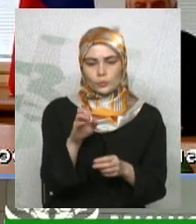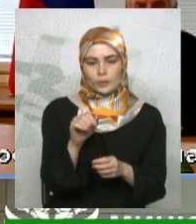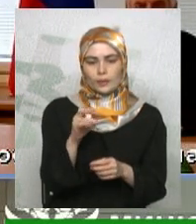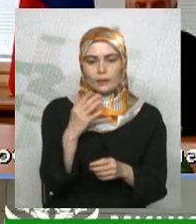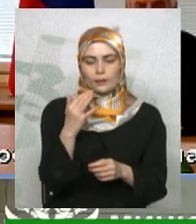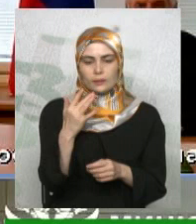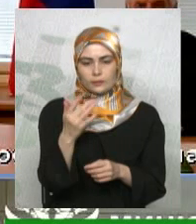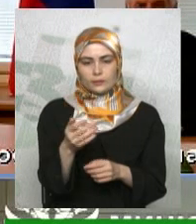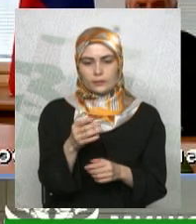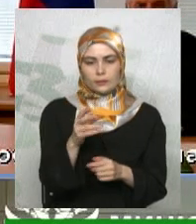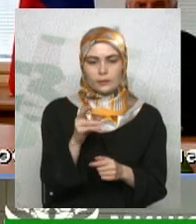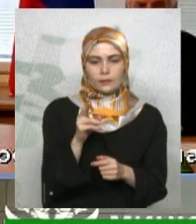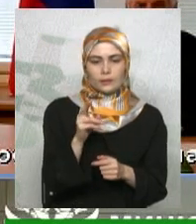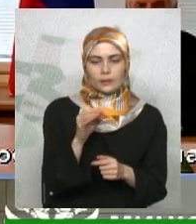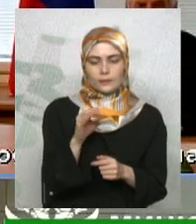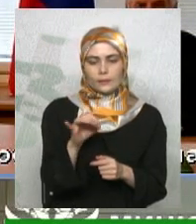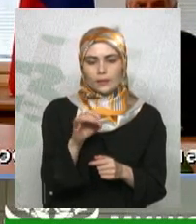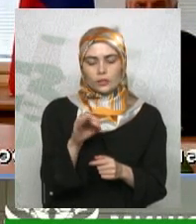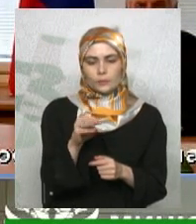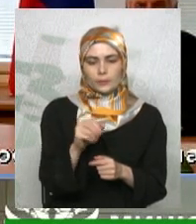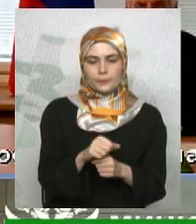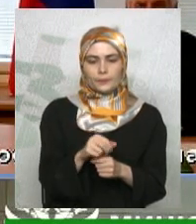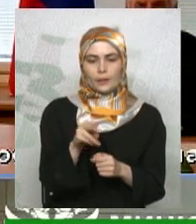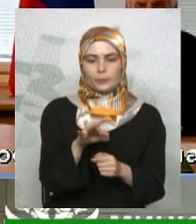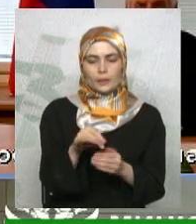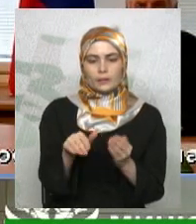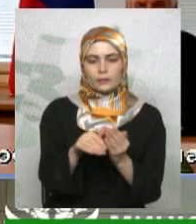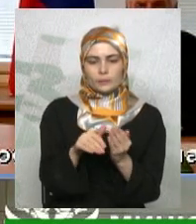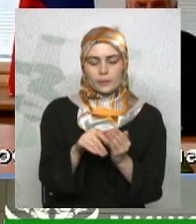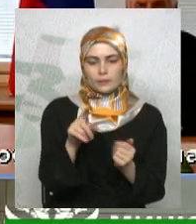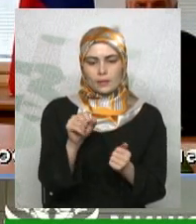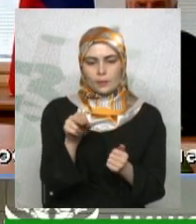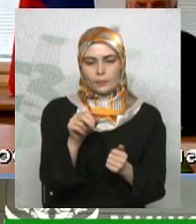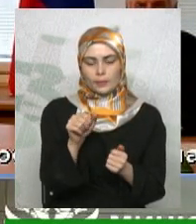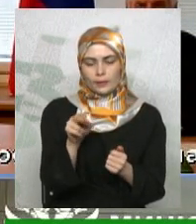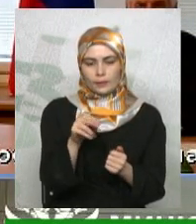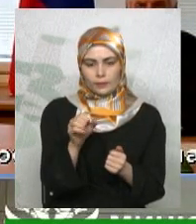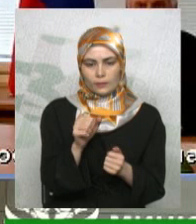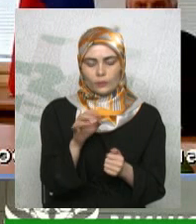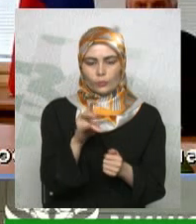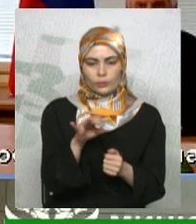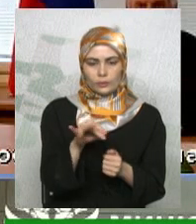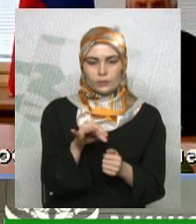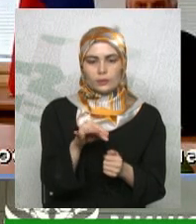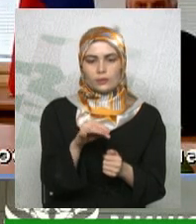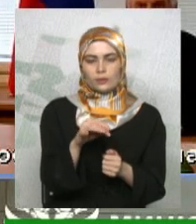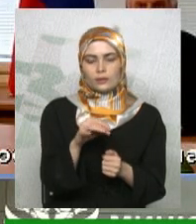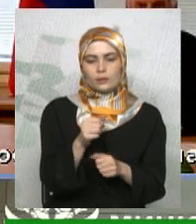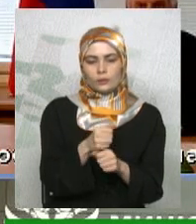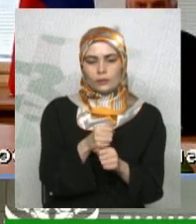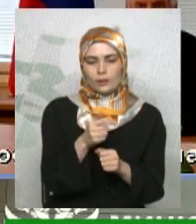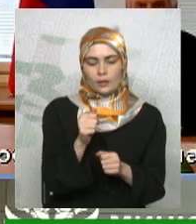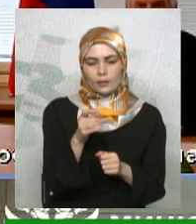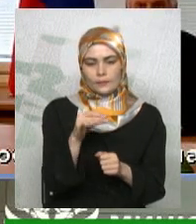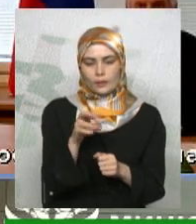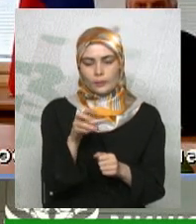националистические формирования киевского режима. При содействии коллективного Запада они осуществляют агрессивную кампанию